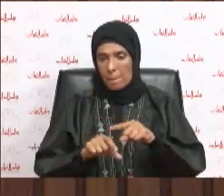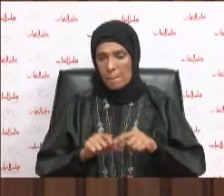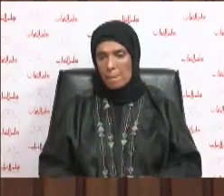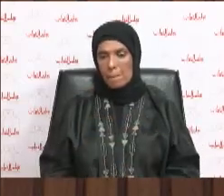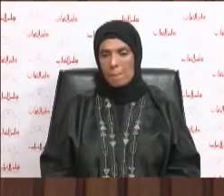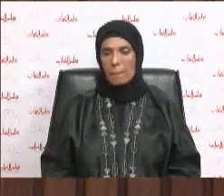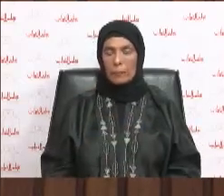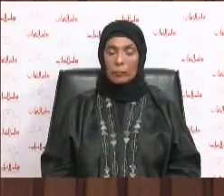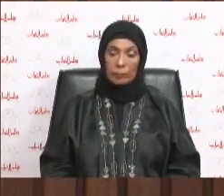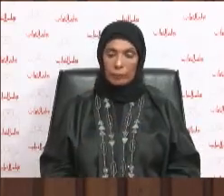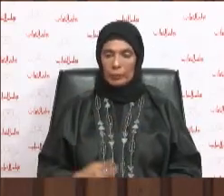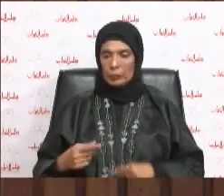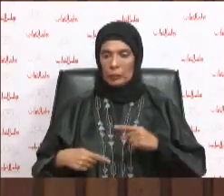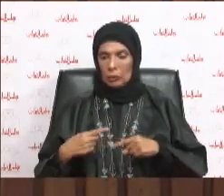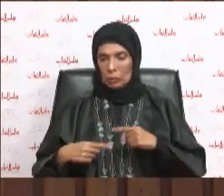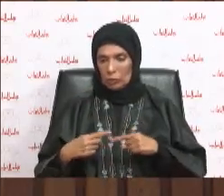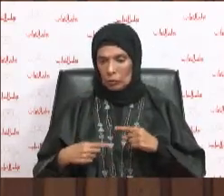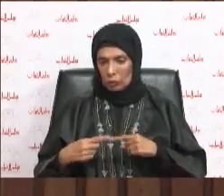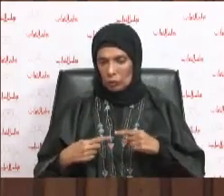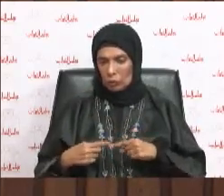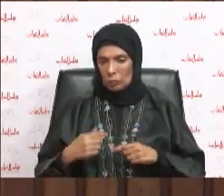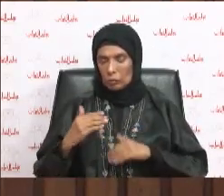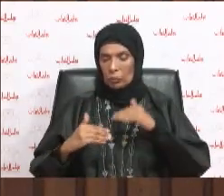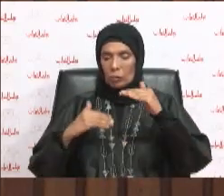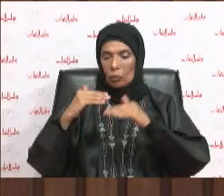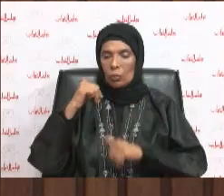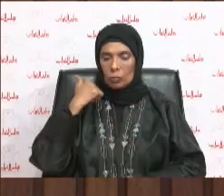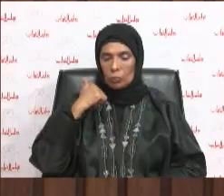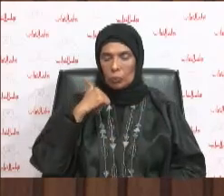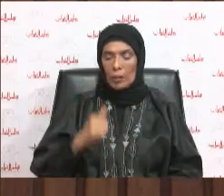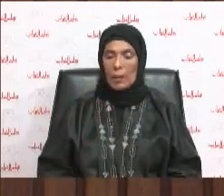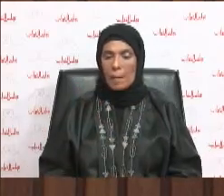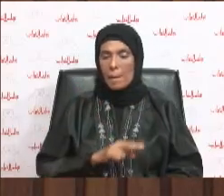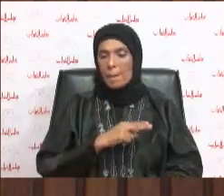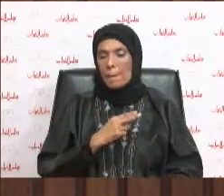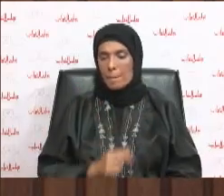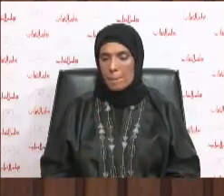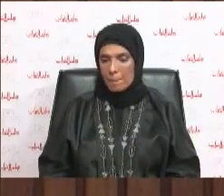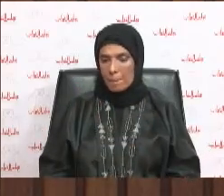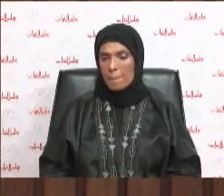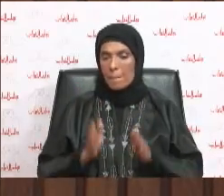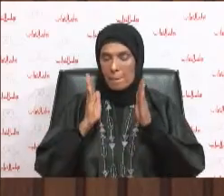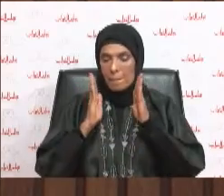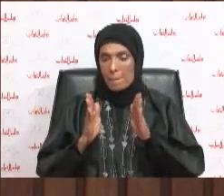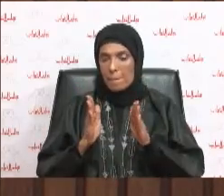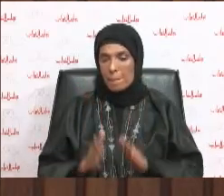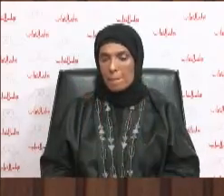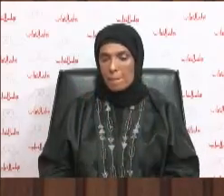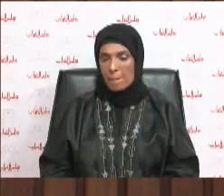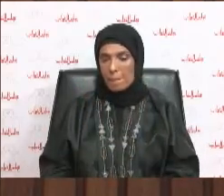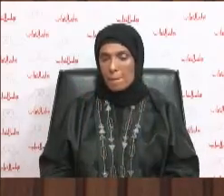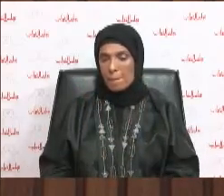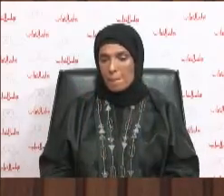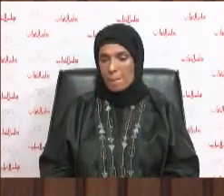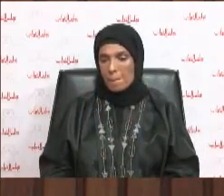الخطط، الخطط مستمرة تحدث وتطور. على سبيل المثال احنا طبعا نركز بداية معالي الرئيس على